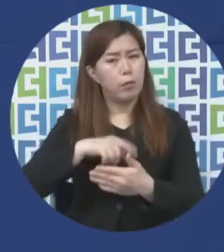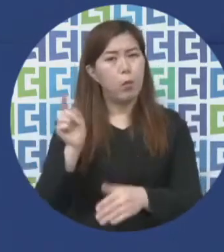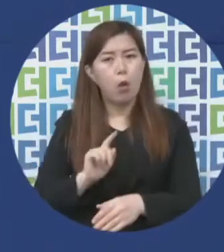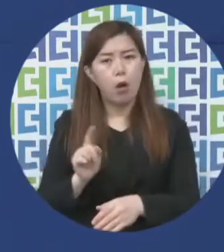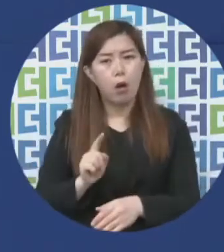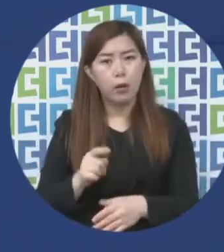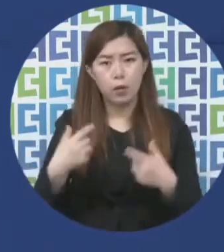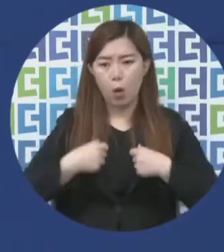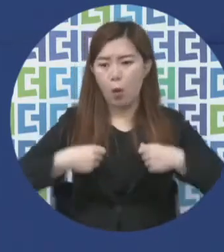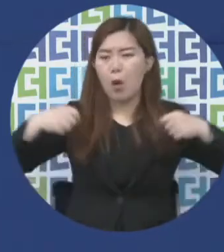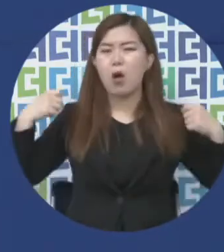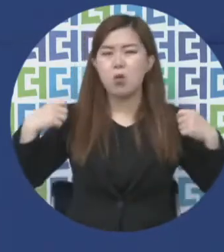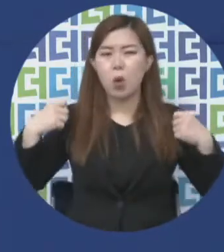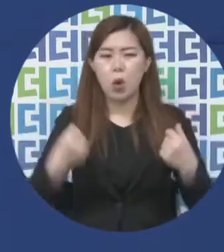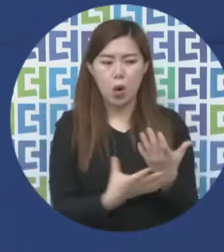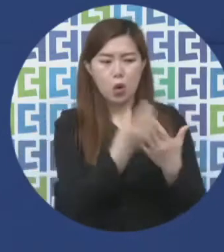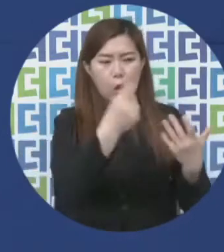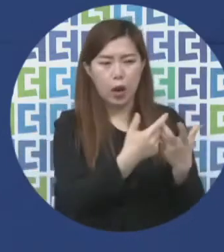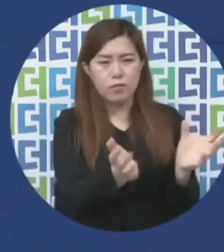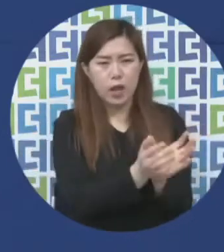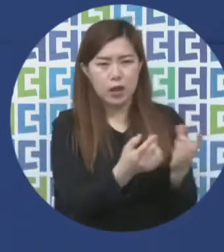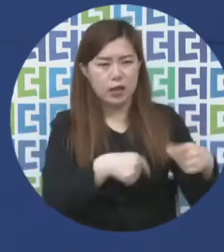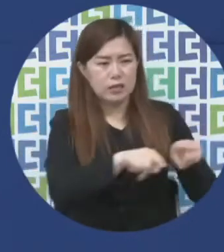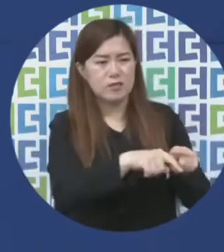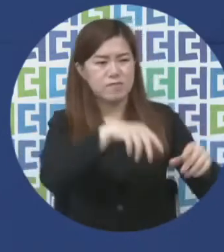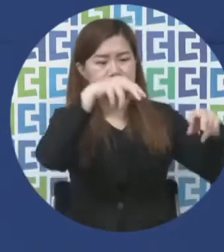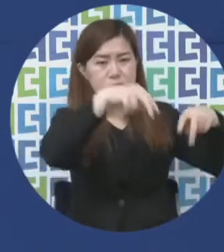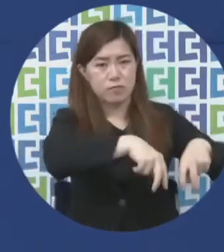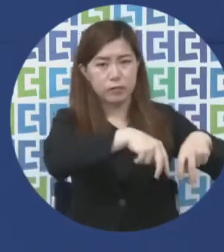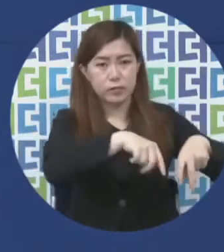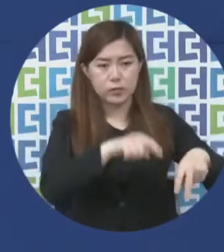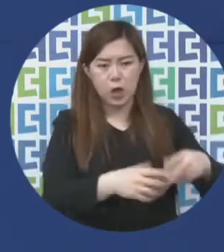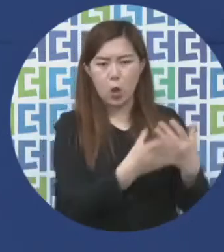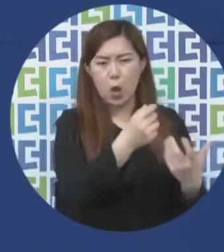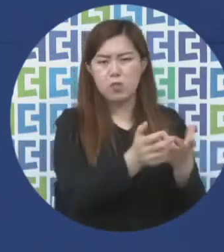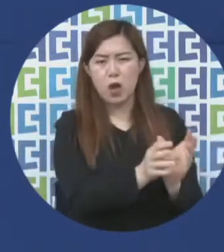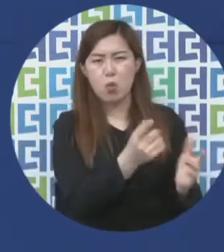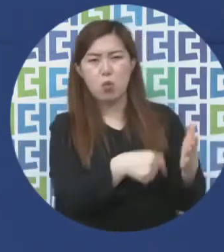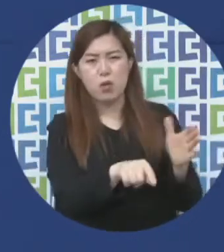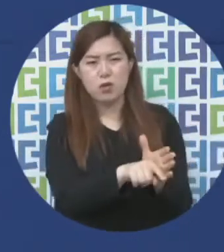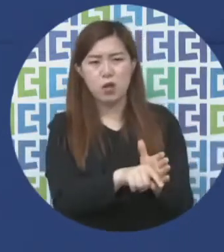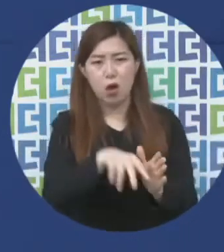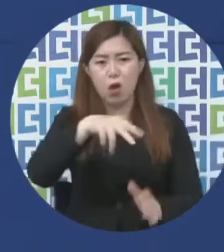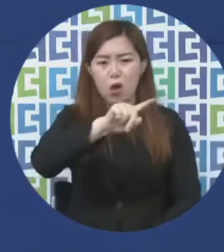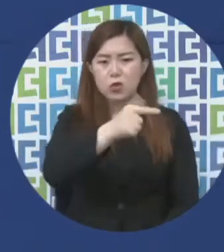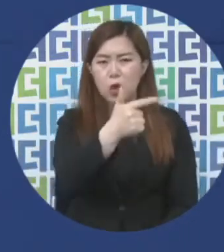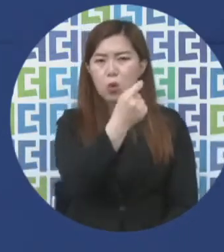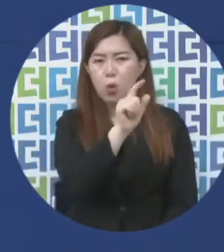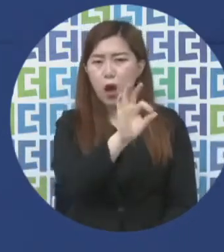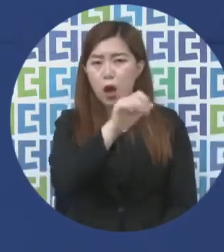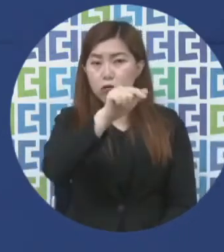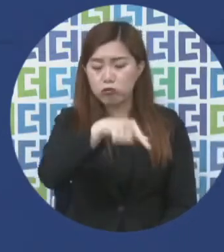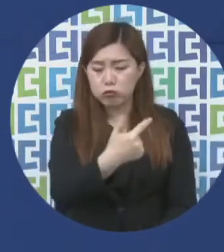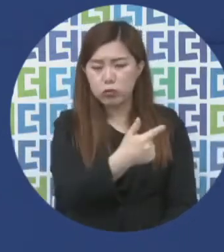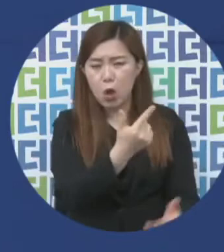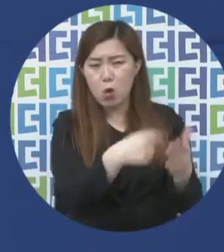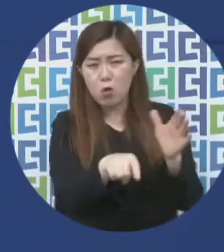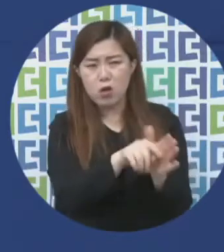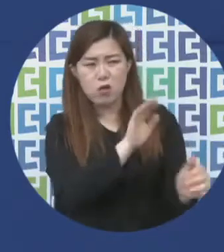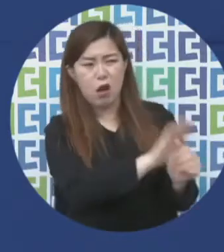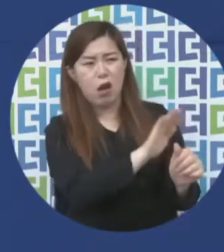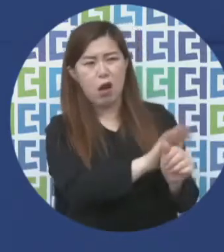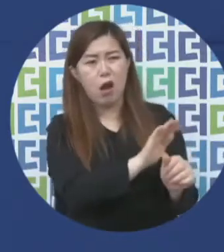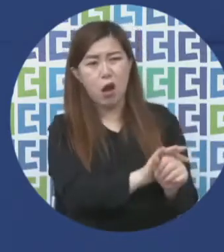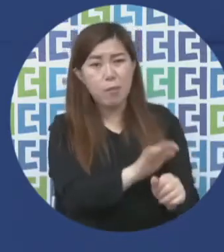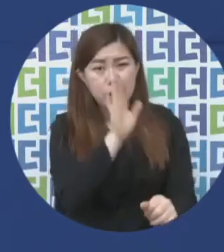벗고 김종인 위원장 옆에 서서 미통당을 위해, 정광훈을 위해 정치하라고